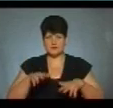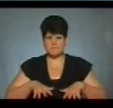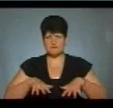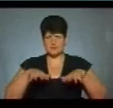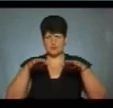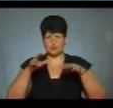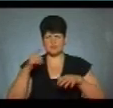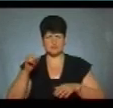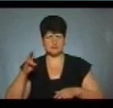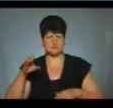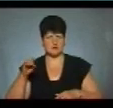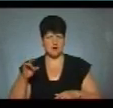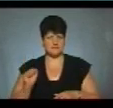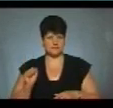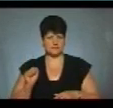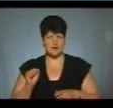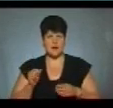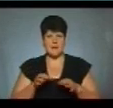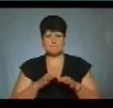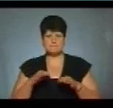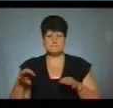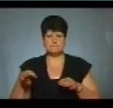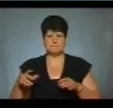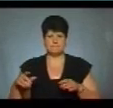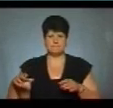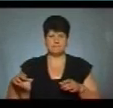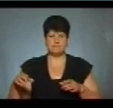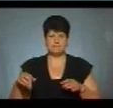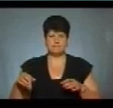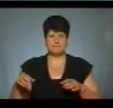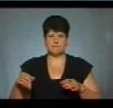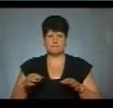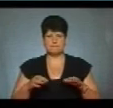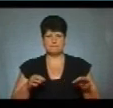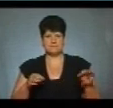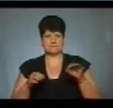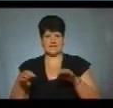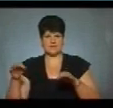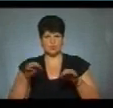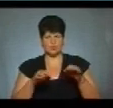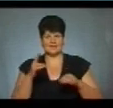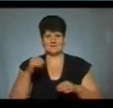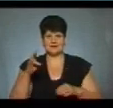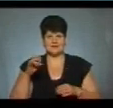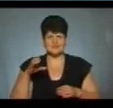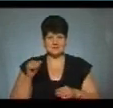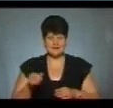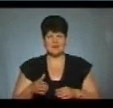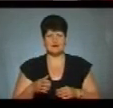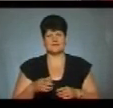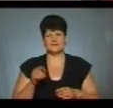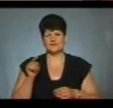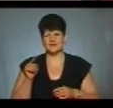рівня води в Дністрі. А притоки Дністра чи Прип'яті, які є розташовані в Тернопільській області,